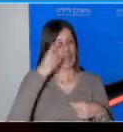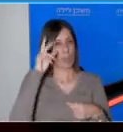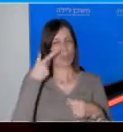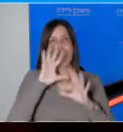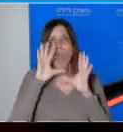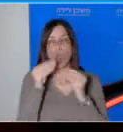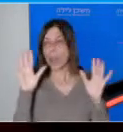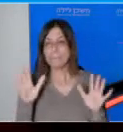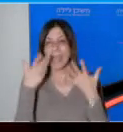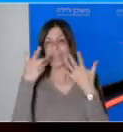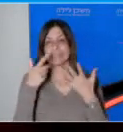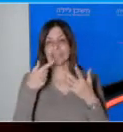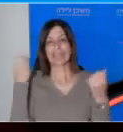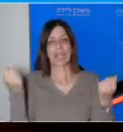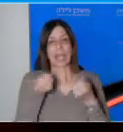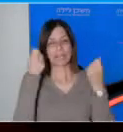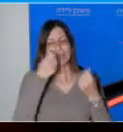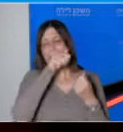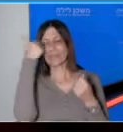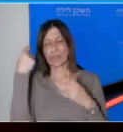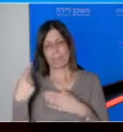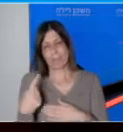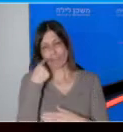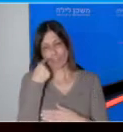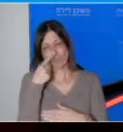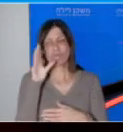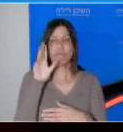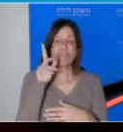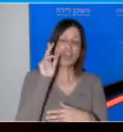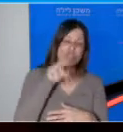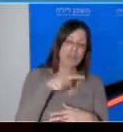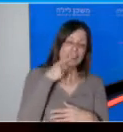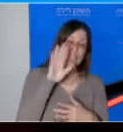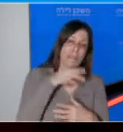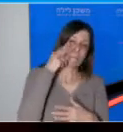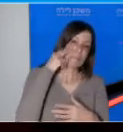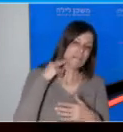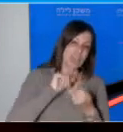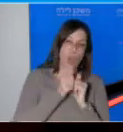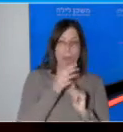קמפיין מיתוגי, מרשים, אבל מצד שני גם יש כאלה שיגידו גם מביך או בעייתי.